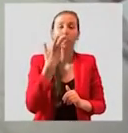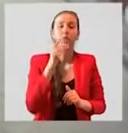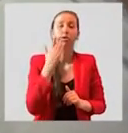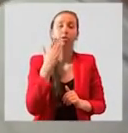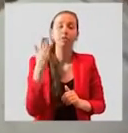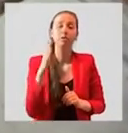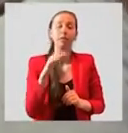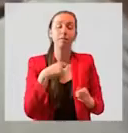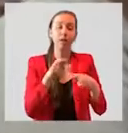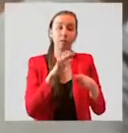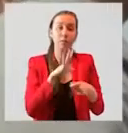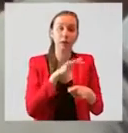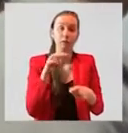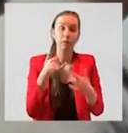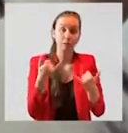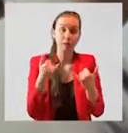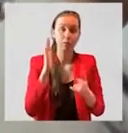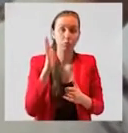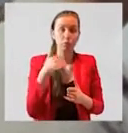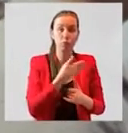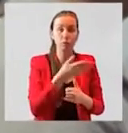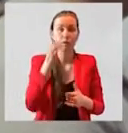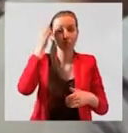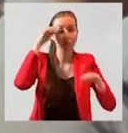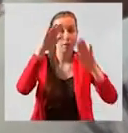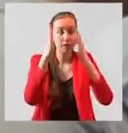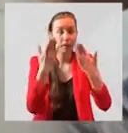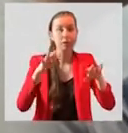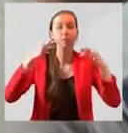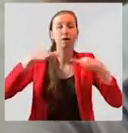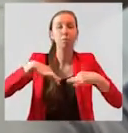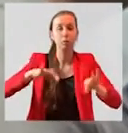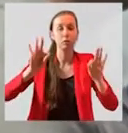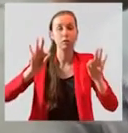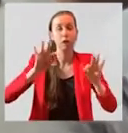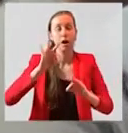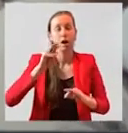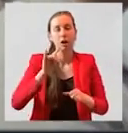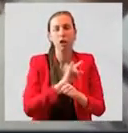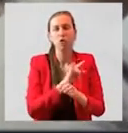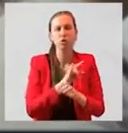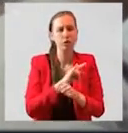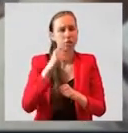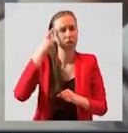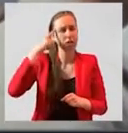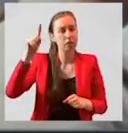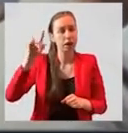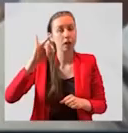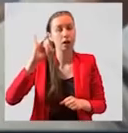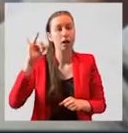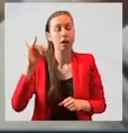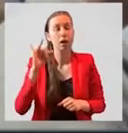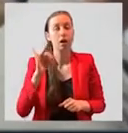советской власти будет ставиться памятник, свободный от ложных символов, от